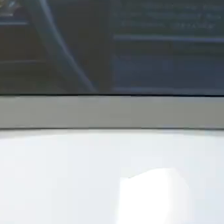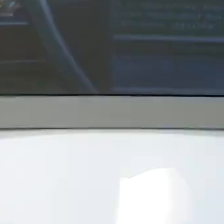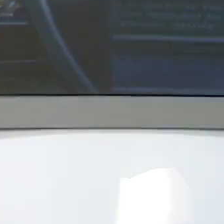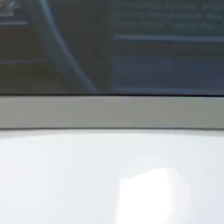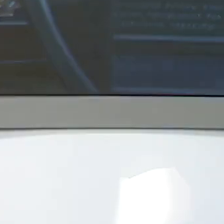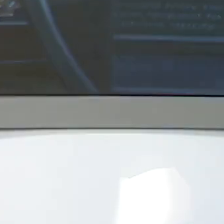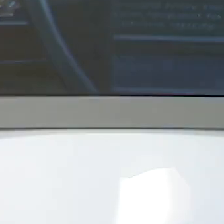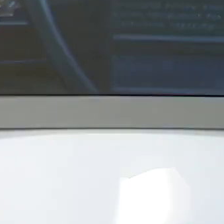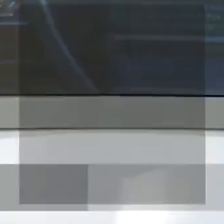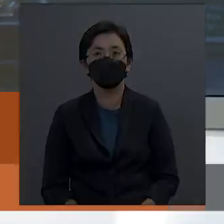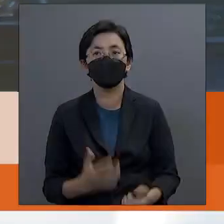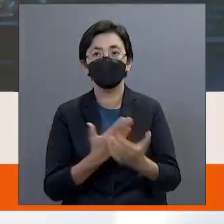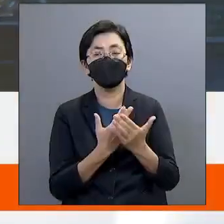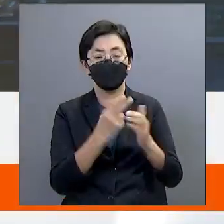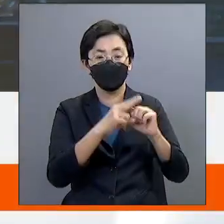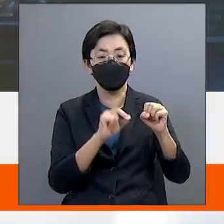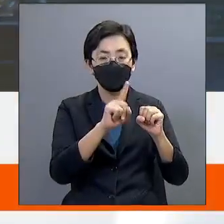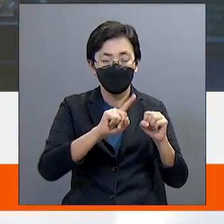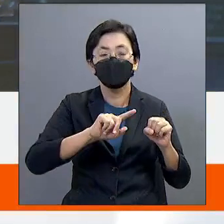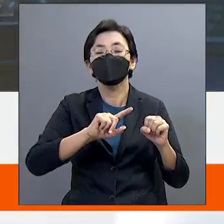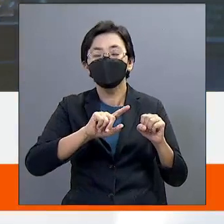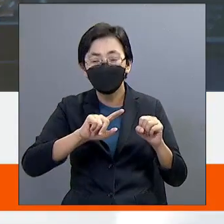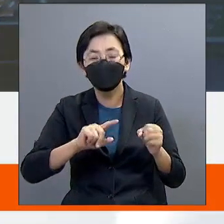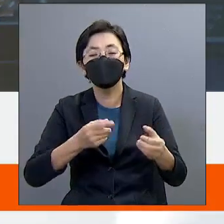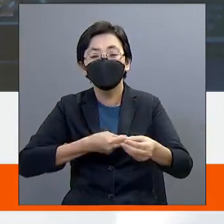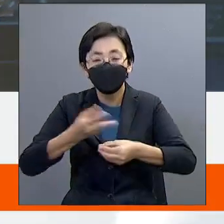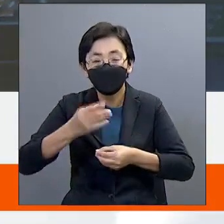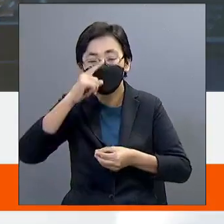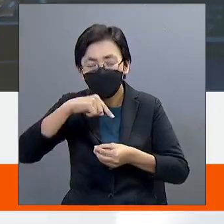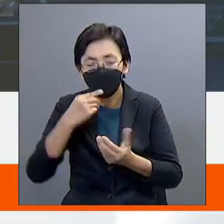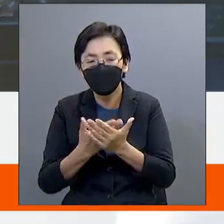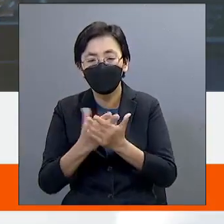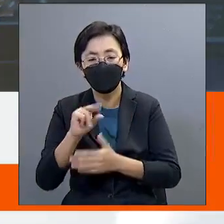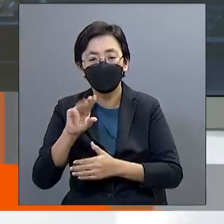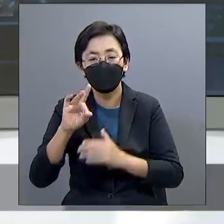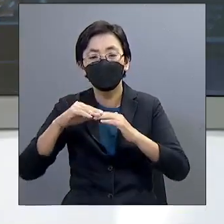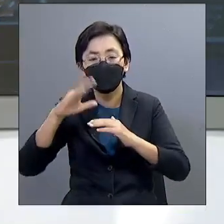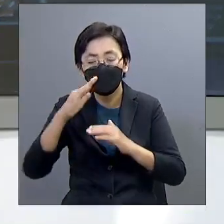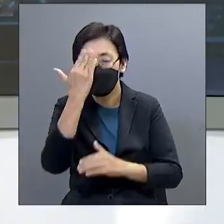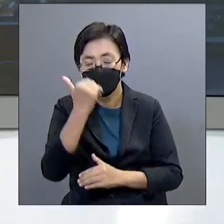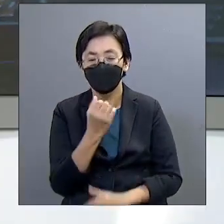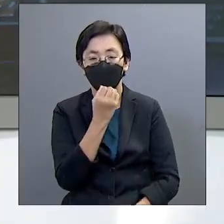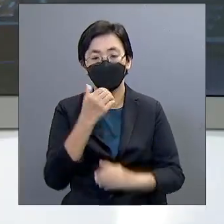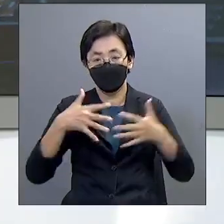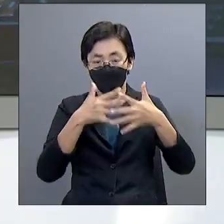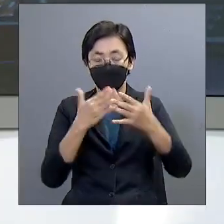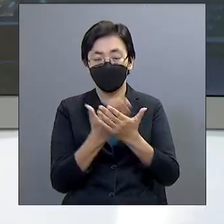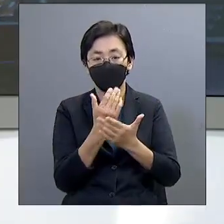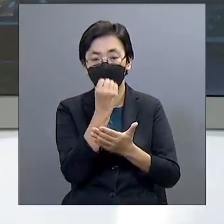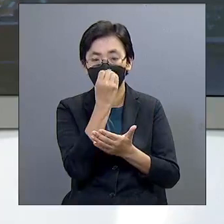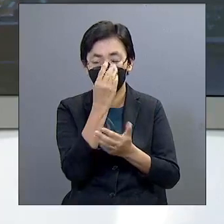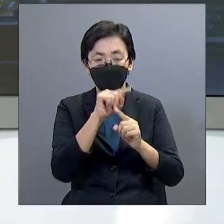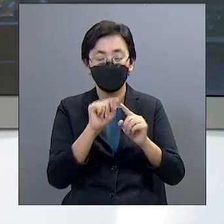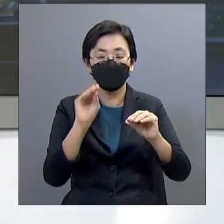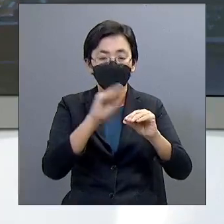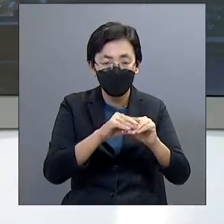ค่าเงิบาทที่ภาลุปัย 38 บา ตดอลาร์สาวรันะคะเหตผลหักก็มาจากที่สาวรฐ ใขึนดอกเบี้ย เพื่อจารดเงิเฟ้อเงิน